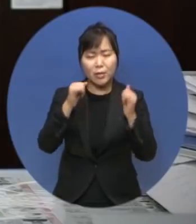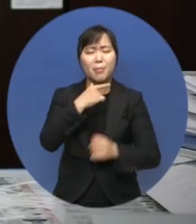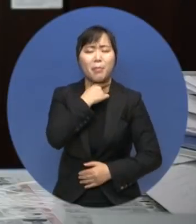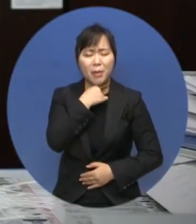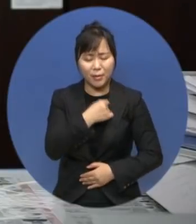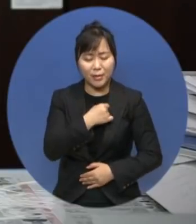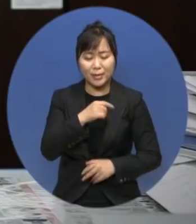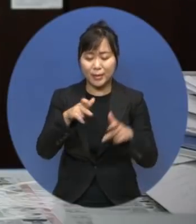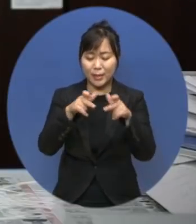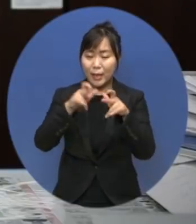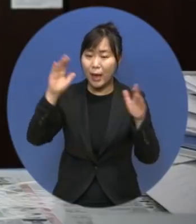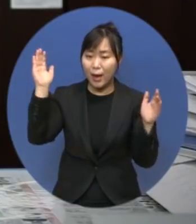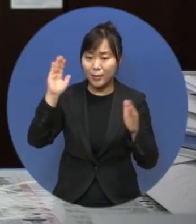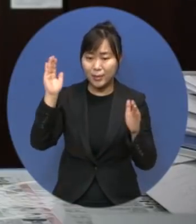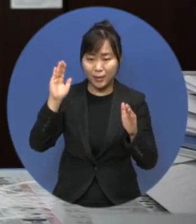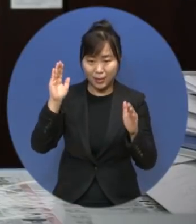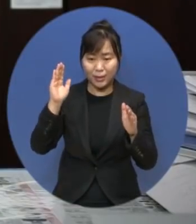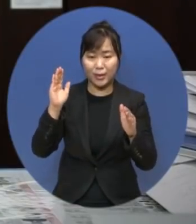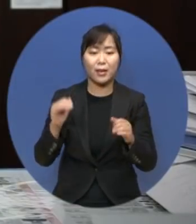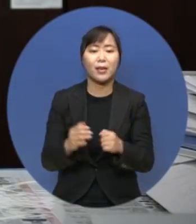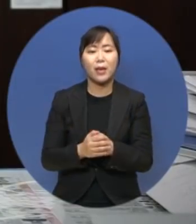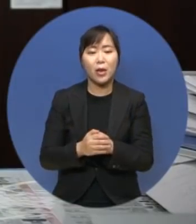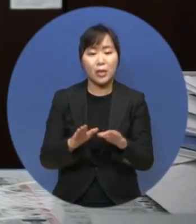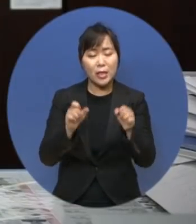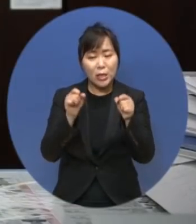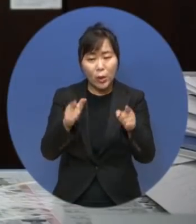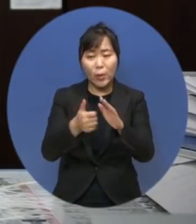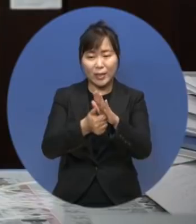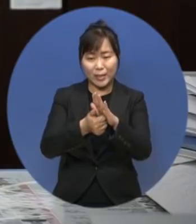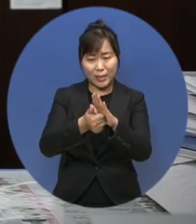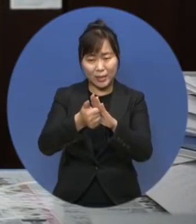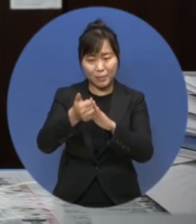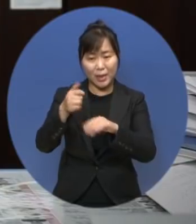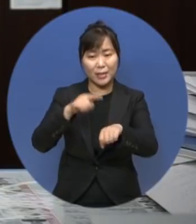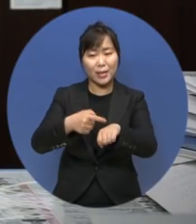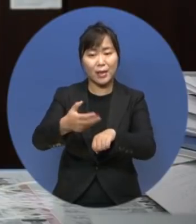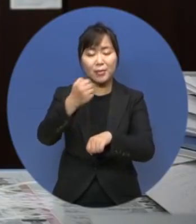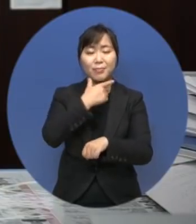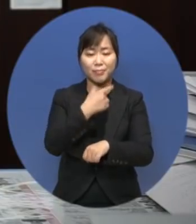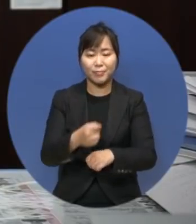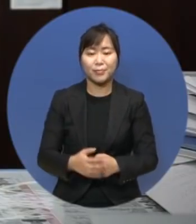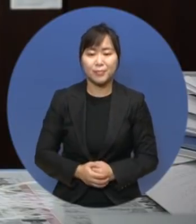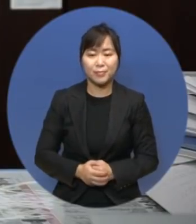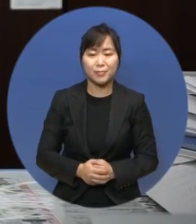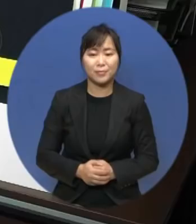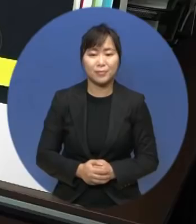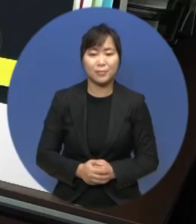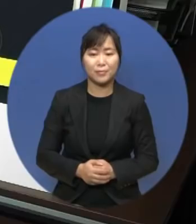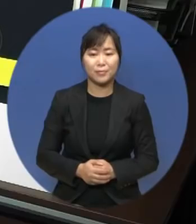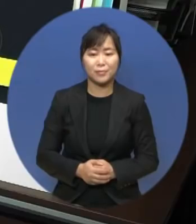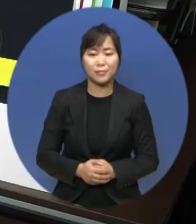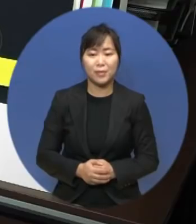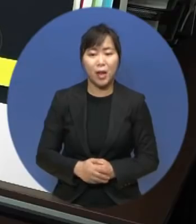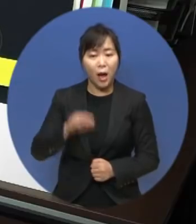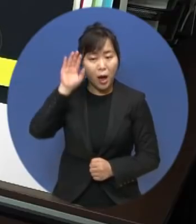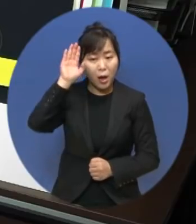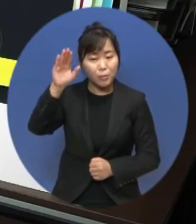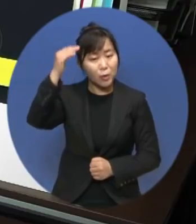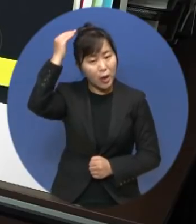꿈꾸는 장애 학생들에게 기회와 희망의 시간이 되길 바랍니다.